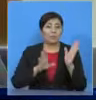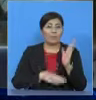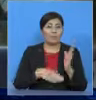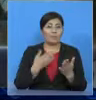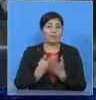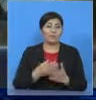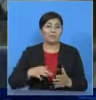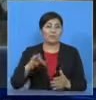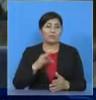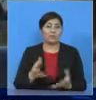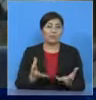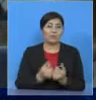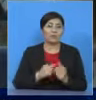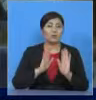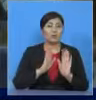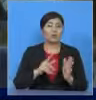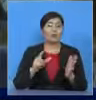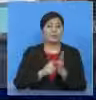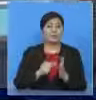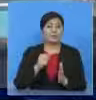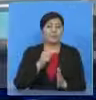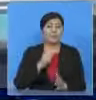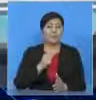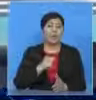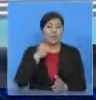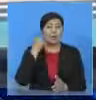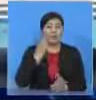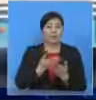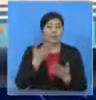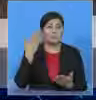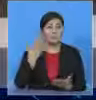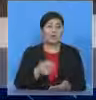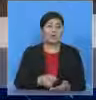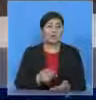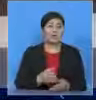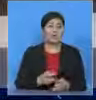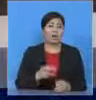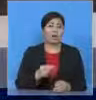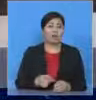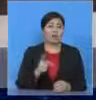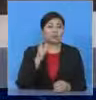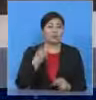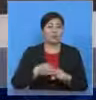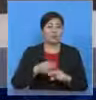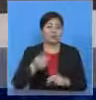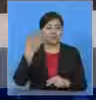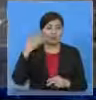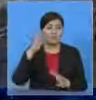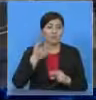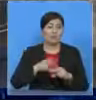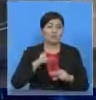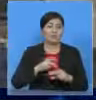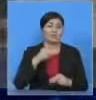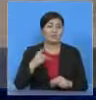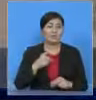раз регион их получал только 7 лет назад. Как долго еще придется ждать, это неизвестно. А что по этому поводу